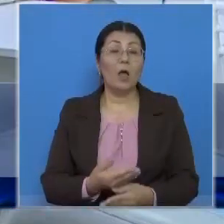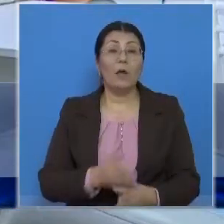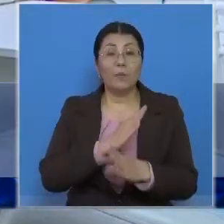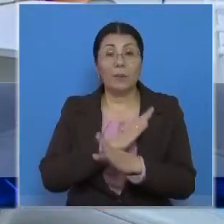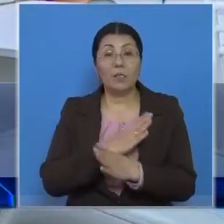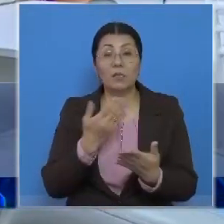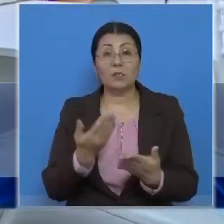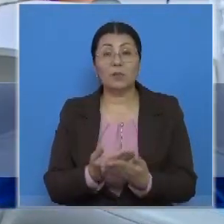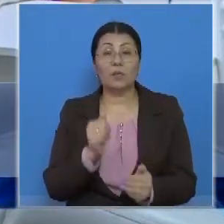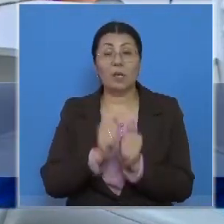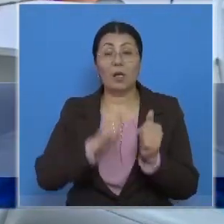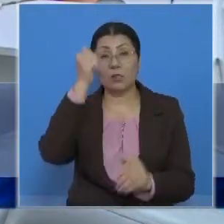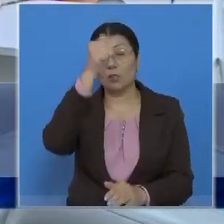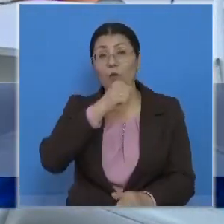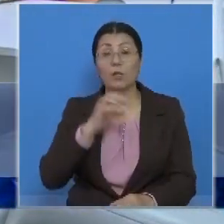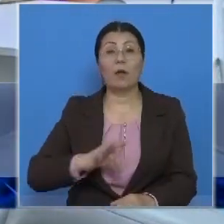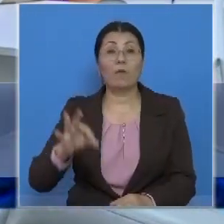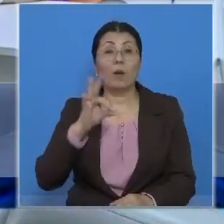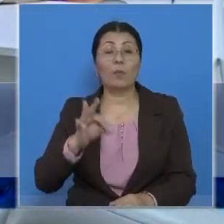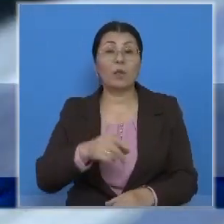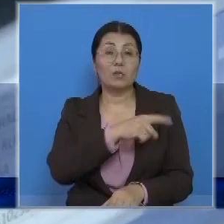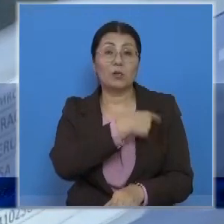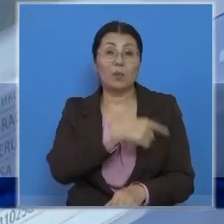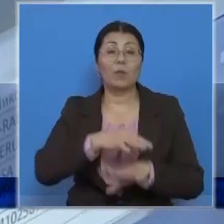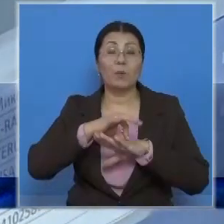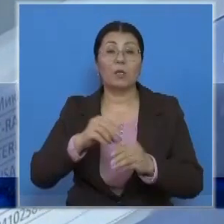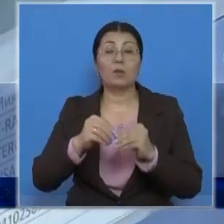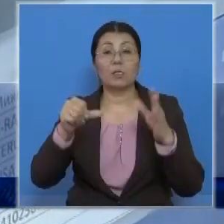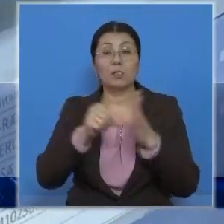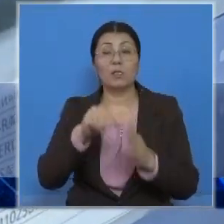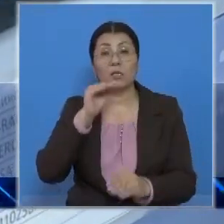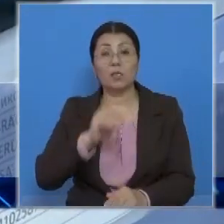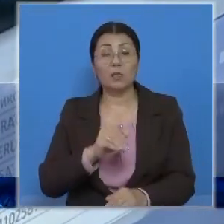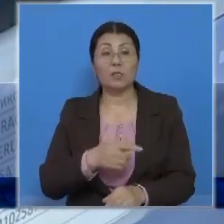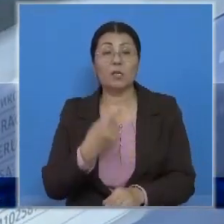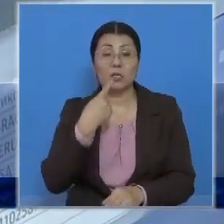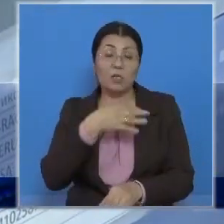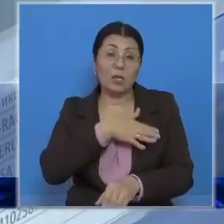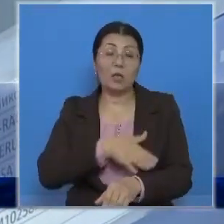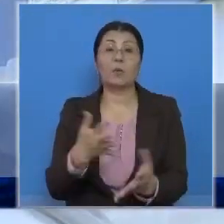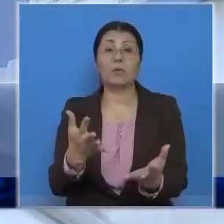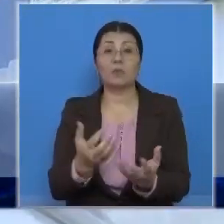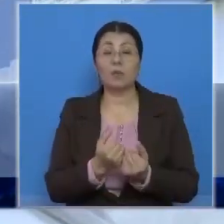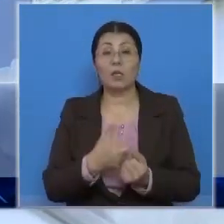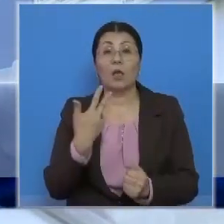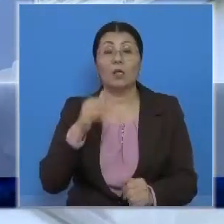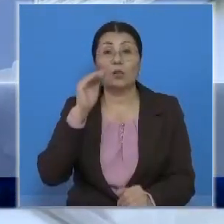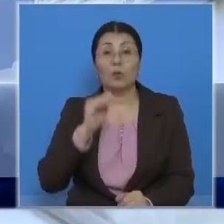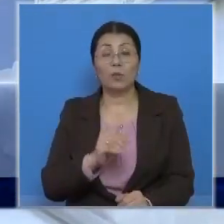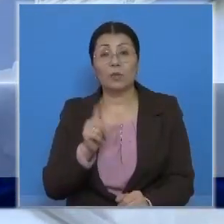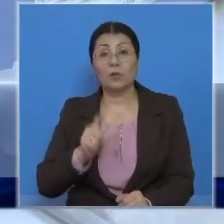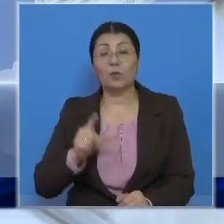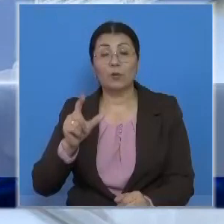смерти. Ежегодно в областных больницах проводится более 16 тысяч переливаний компонентов крови свыше 3000